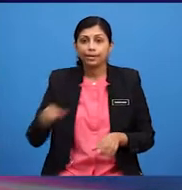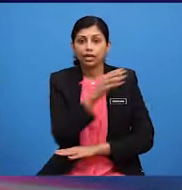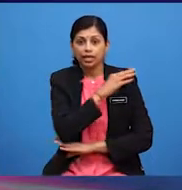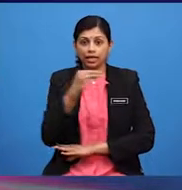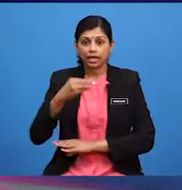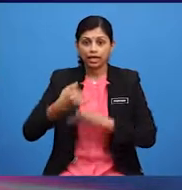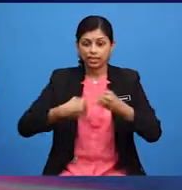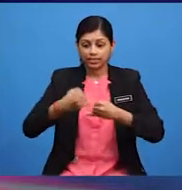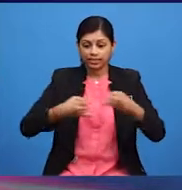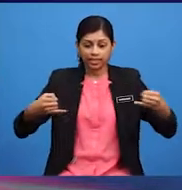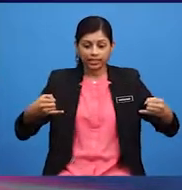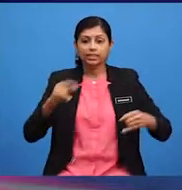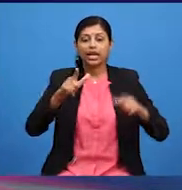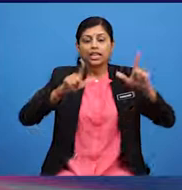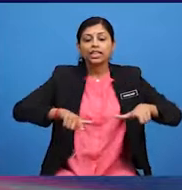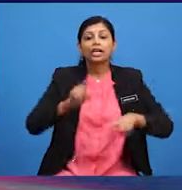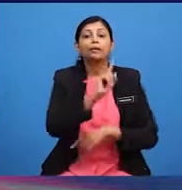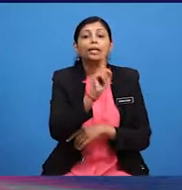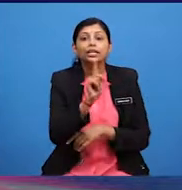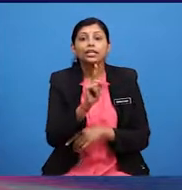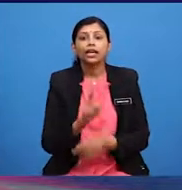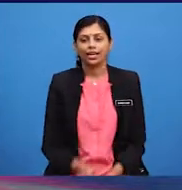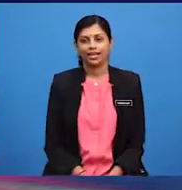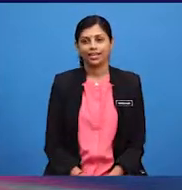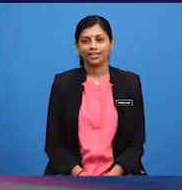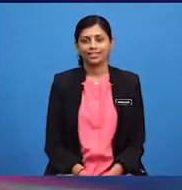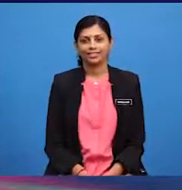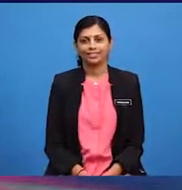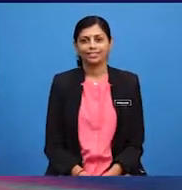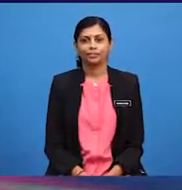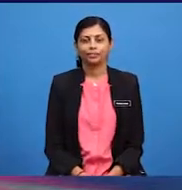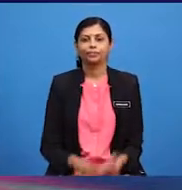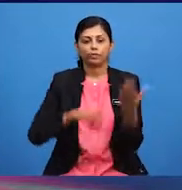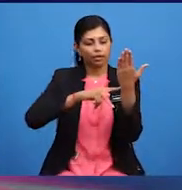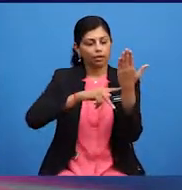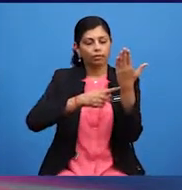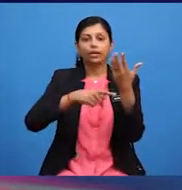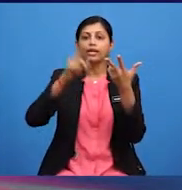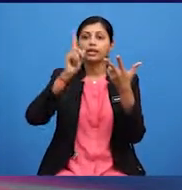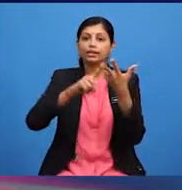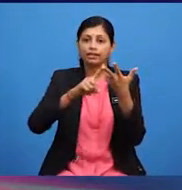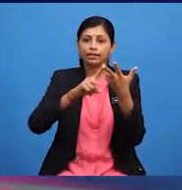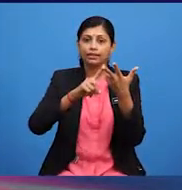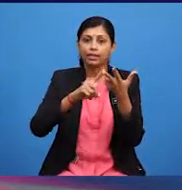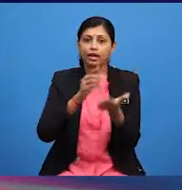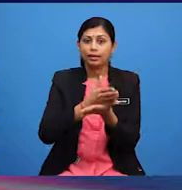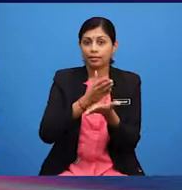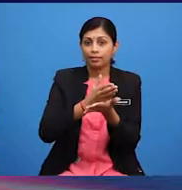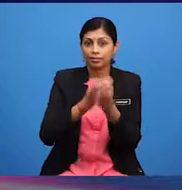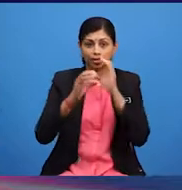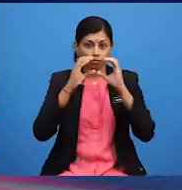pada lakaran beg. Peranan yang ketiga, medium komunikasi antara